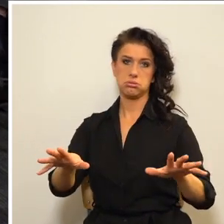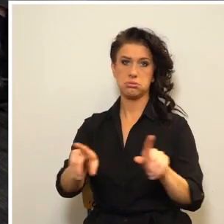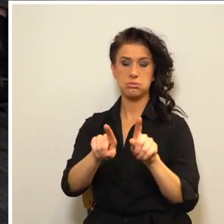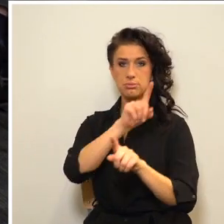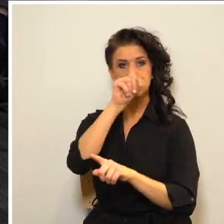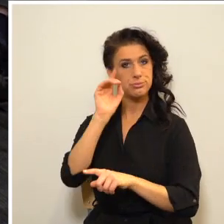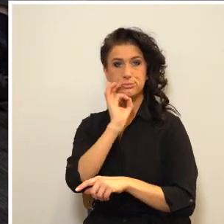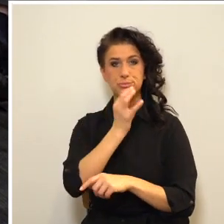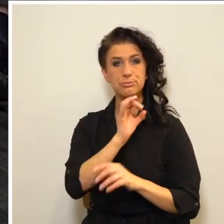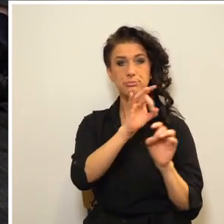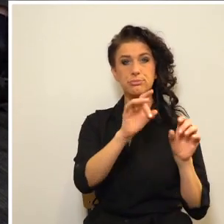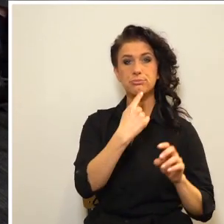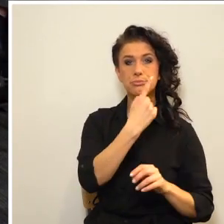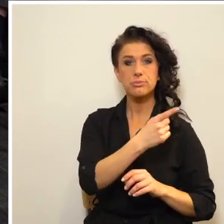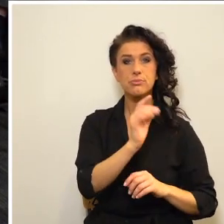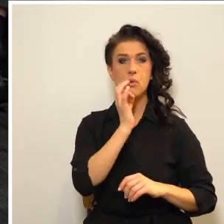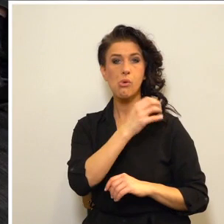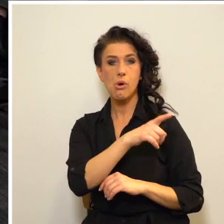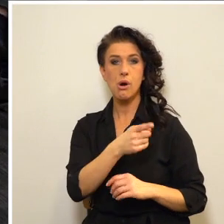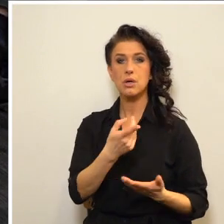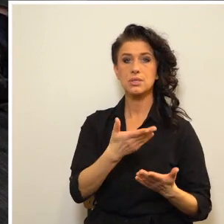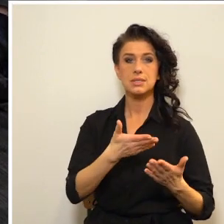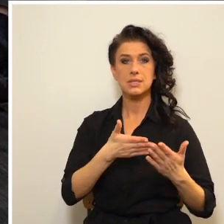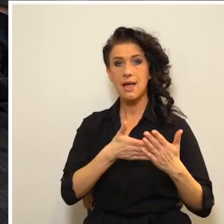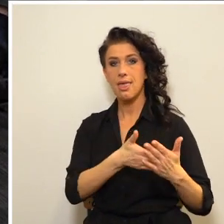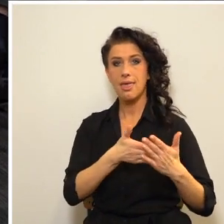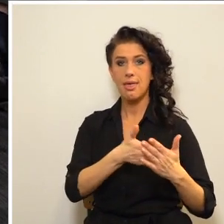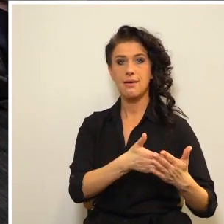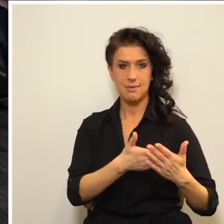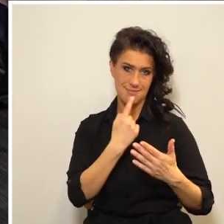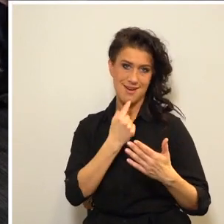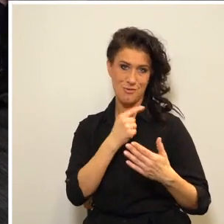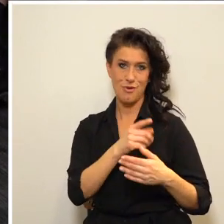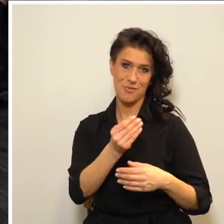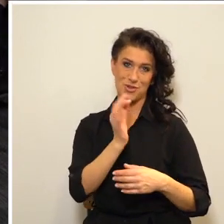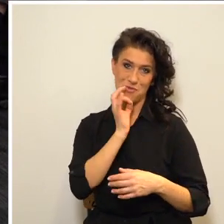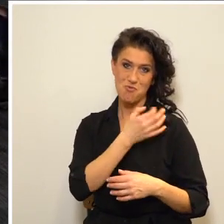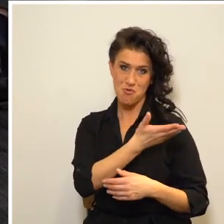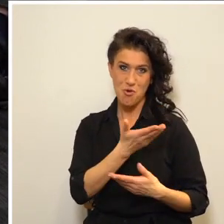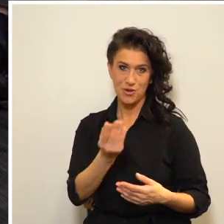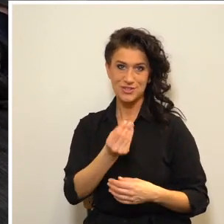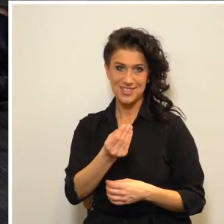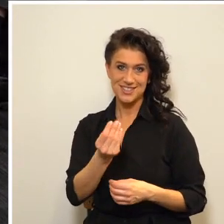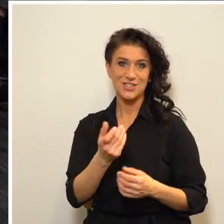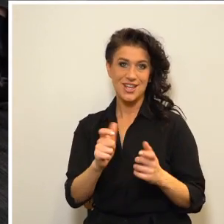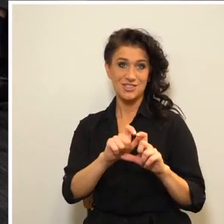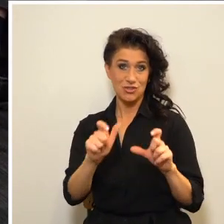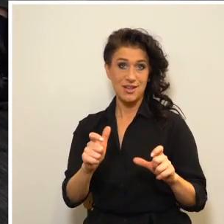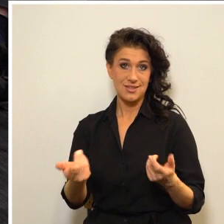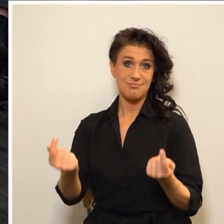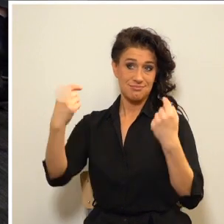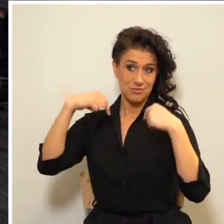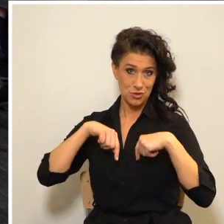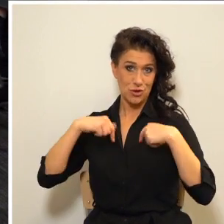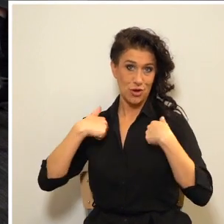młodych pan Wspomniał że młodzi mają mniejsze jakoś opory it Pewnie dlatego że jeszcze są młodzi z czasem to może